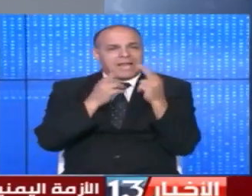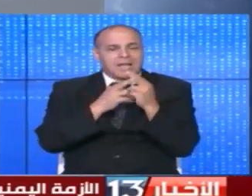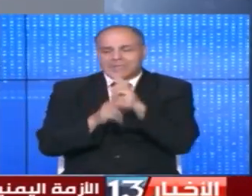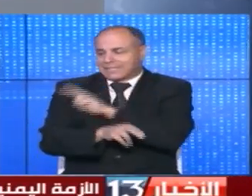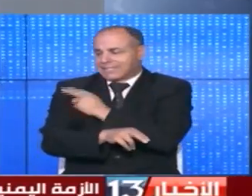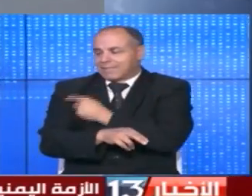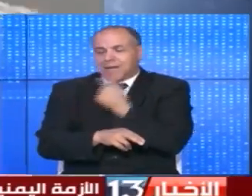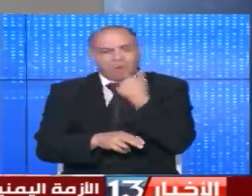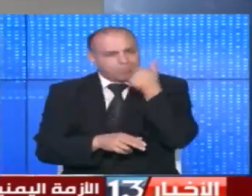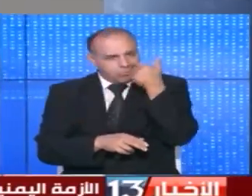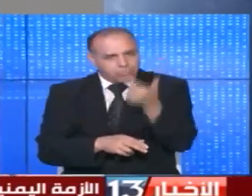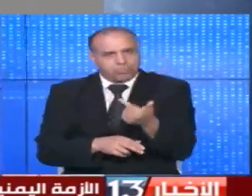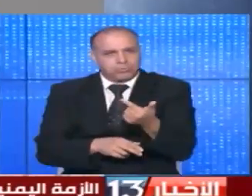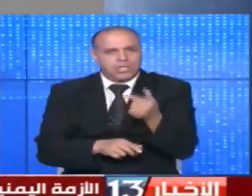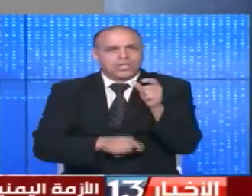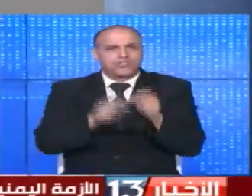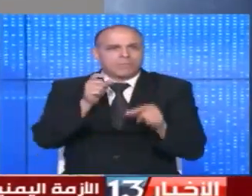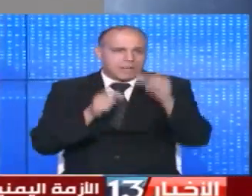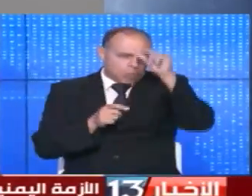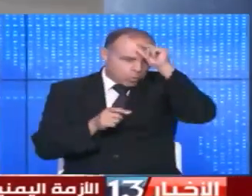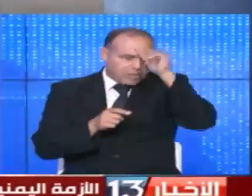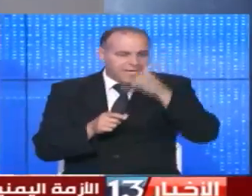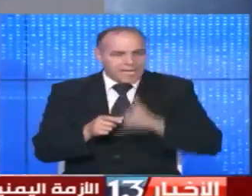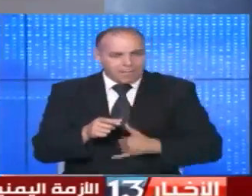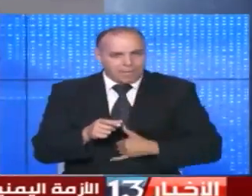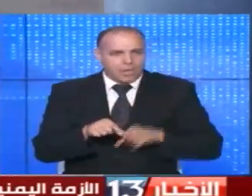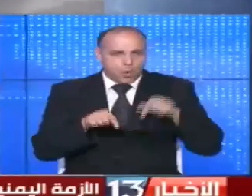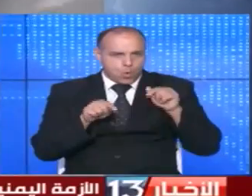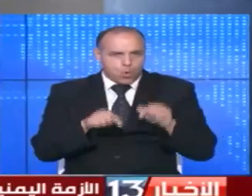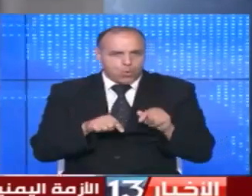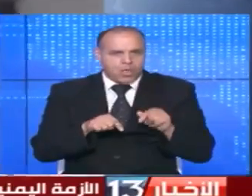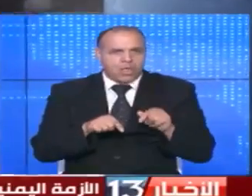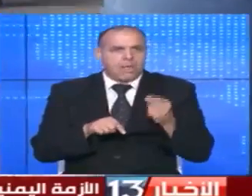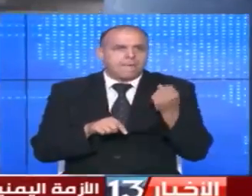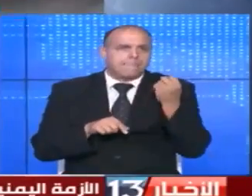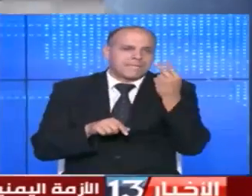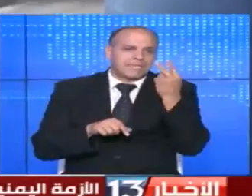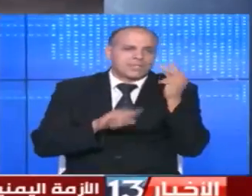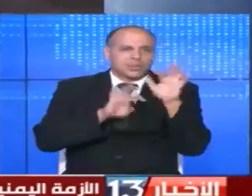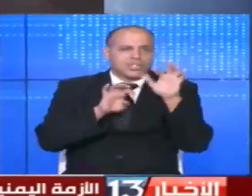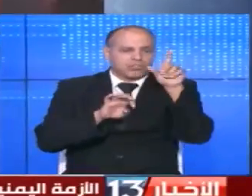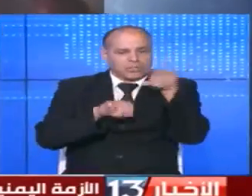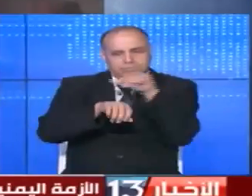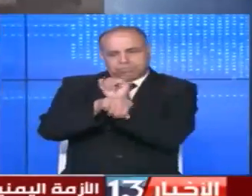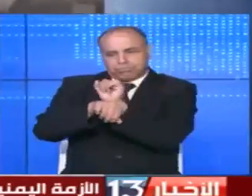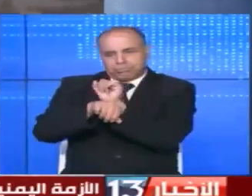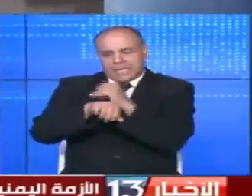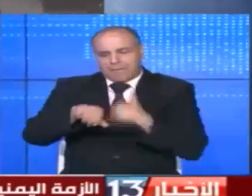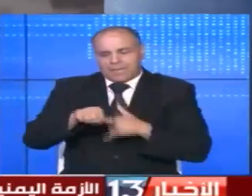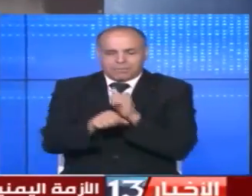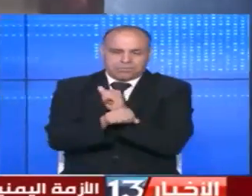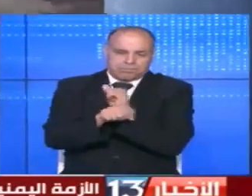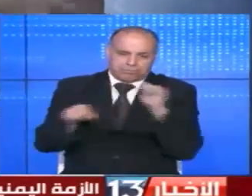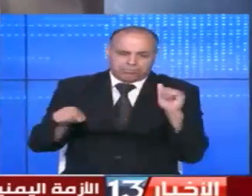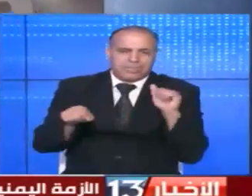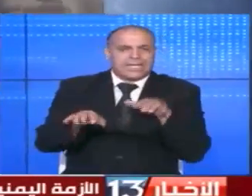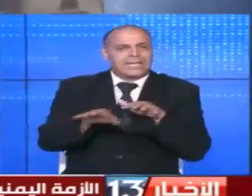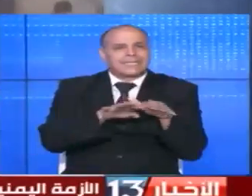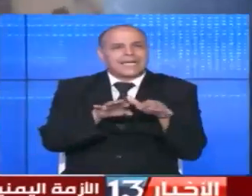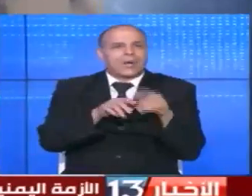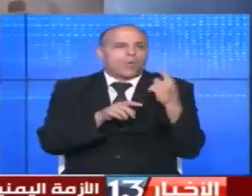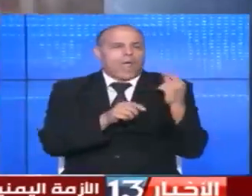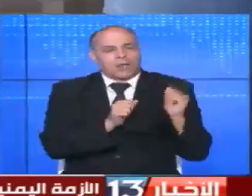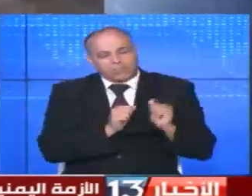الاحمر ان جماعه الحوثي مني افرجت اليوم عن مائتين وتسعين سجيل يمنيا في تحرك من جانب